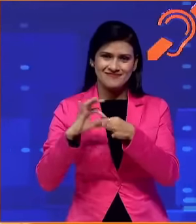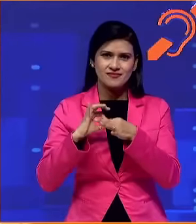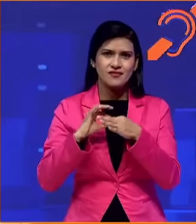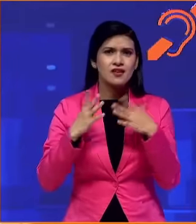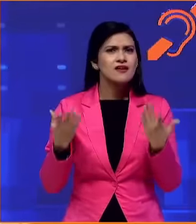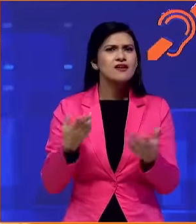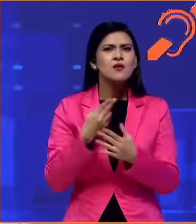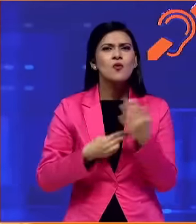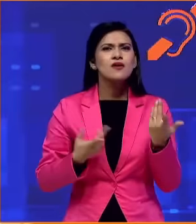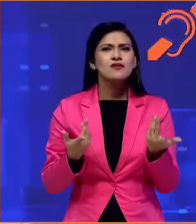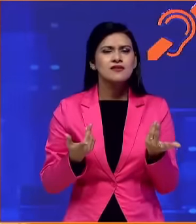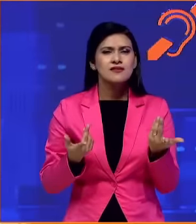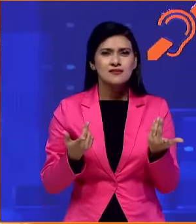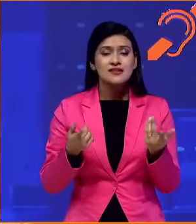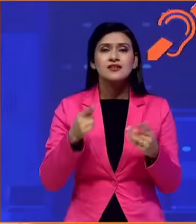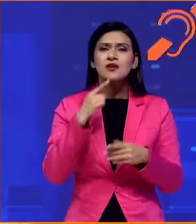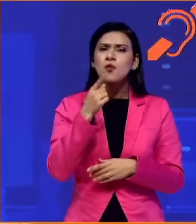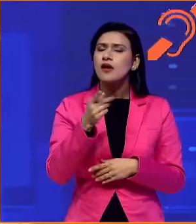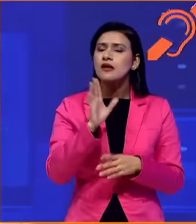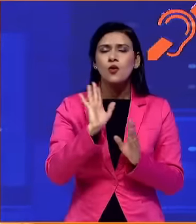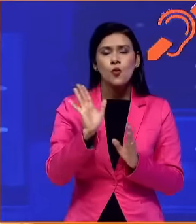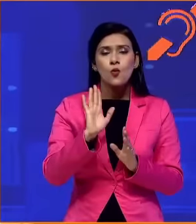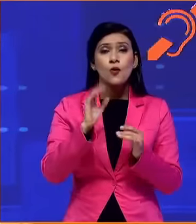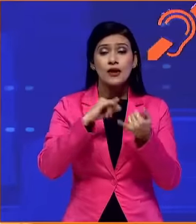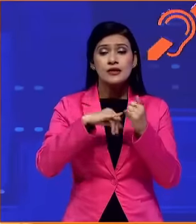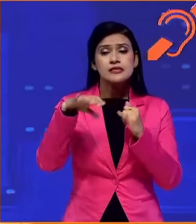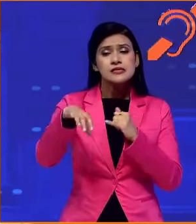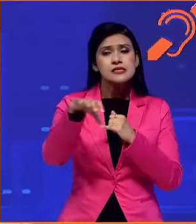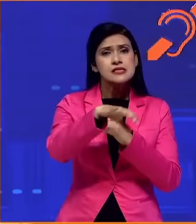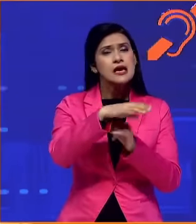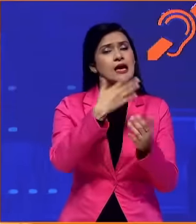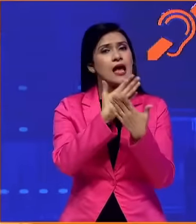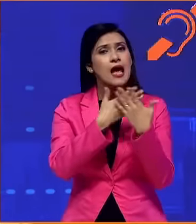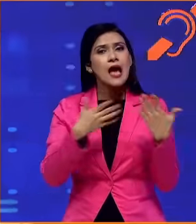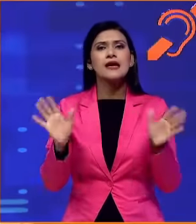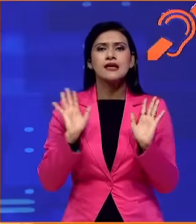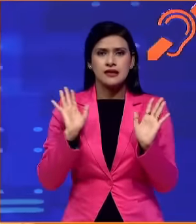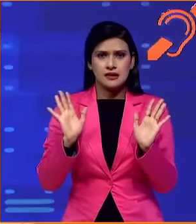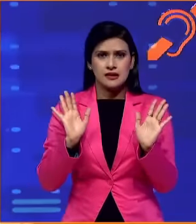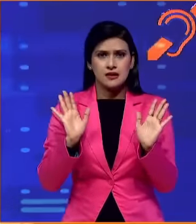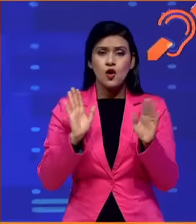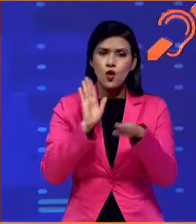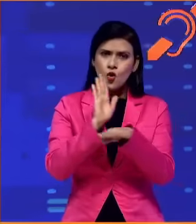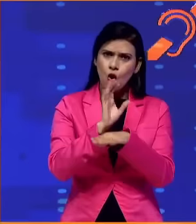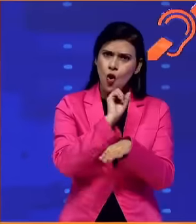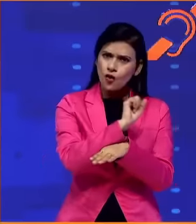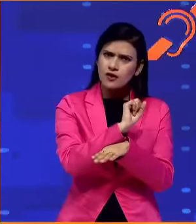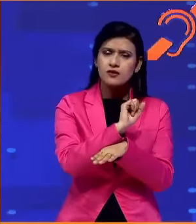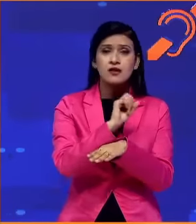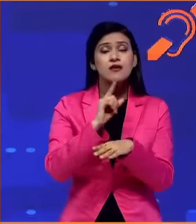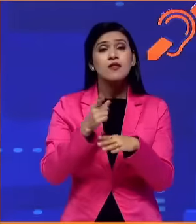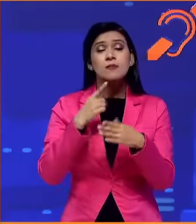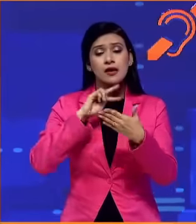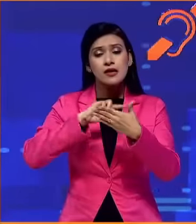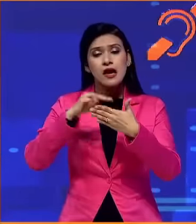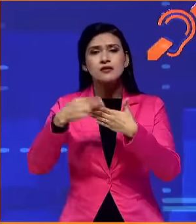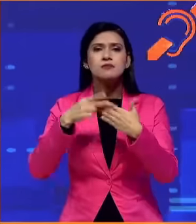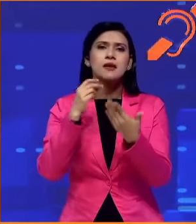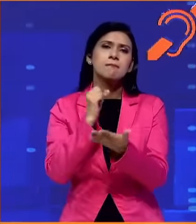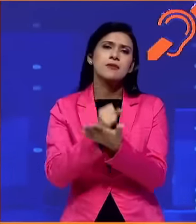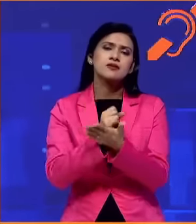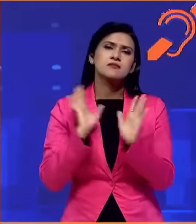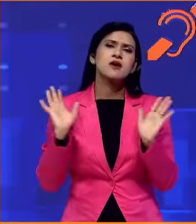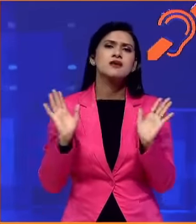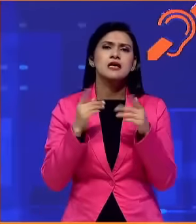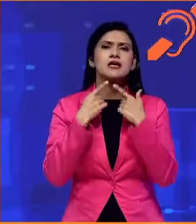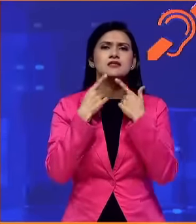राज्यचाहेजोभीहो, उन्हेंइसकीअनुमतिदीजानीचाहिए। औरअगरवेइसे गैर-पारदर्शीतरीकेसेकररहेहैं,भलेहीयह कांग्रेससरकारहो,तोइसकीभी जांचहोनीचाहिए।मेरामानना ​​